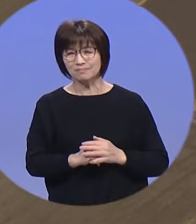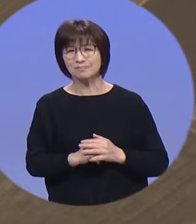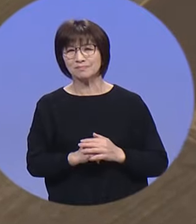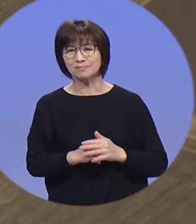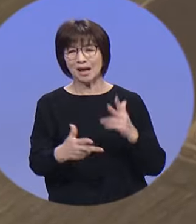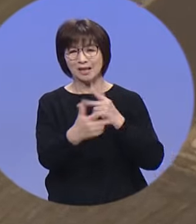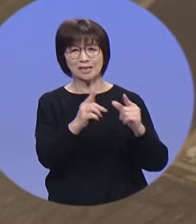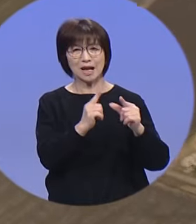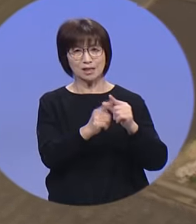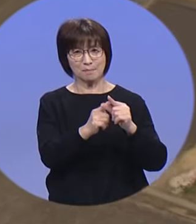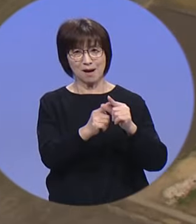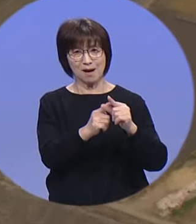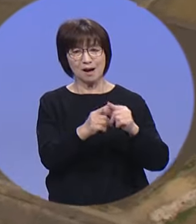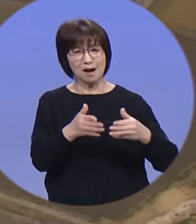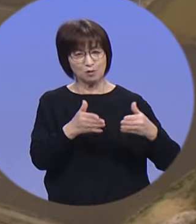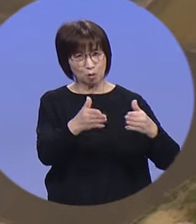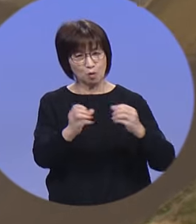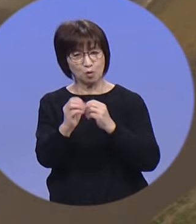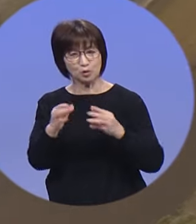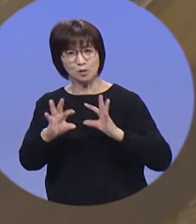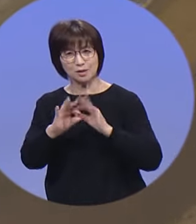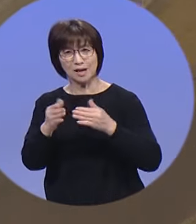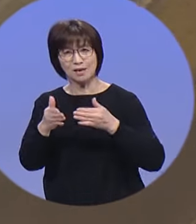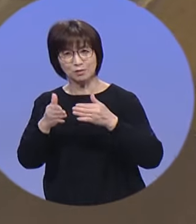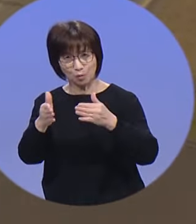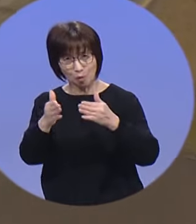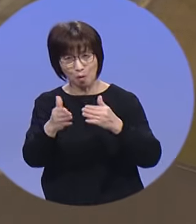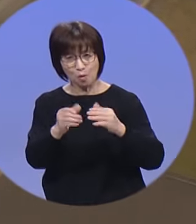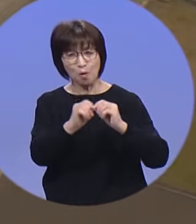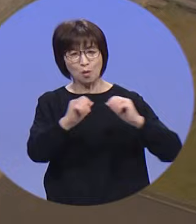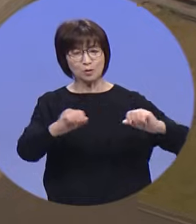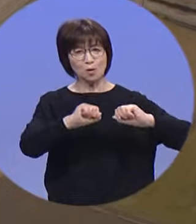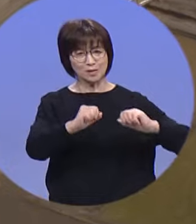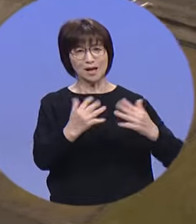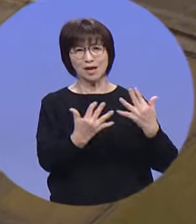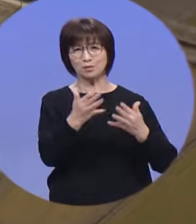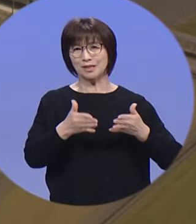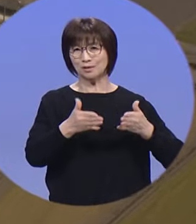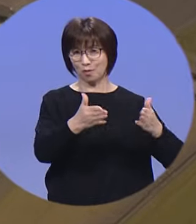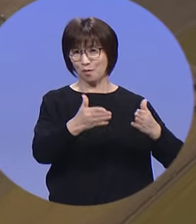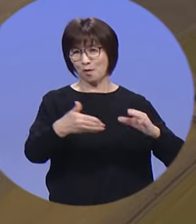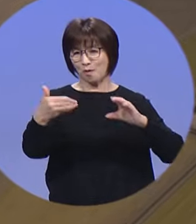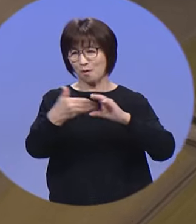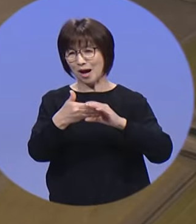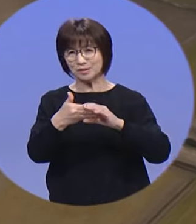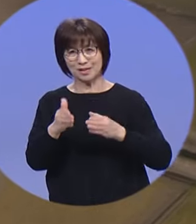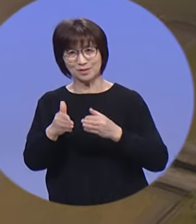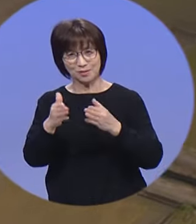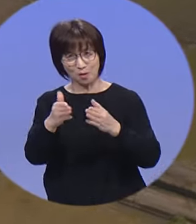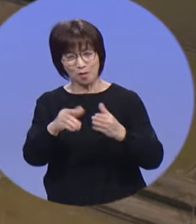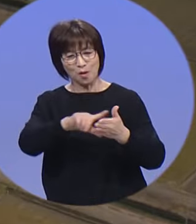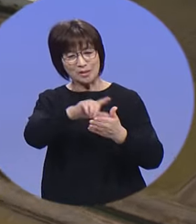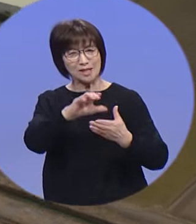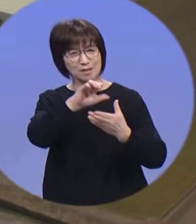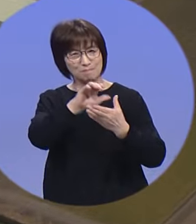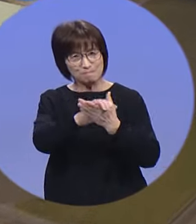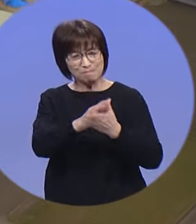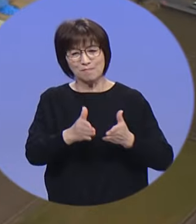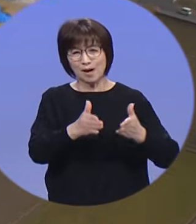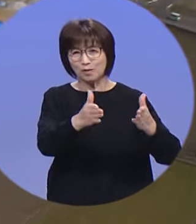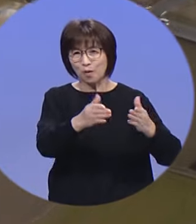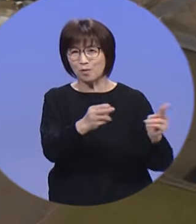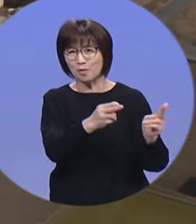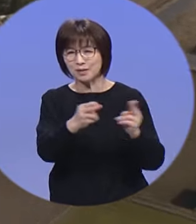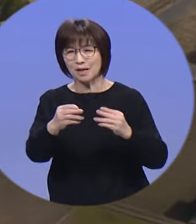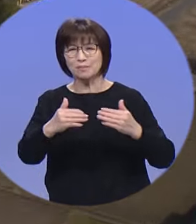北千葉道路のほか、銚子連絡道路や長生グリーンラインなどのアクセス道路、地域に密着した道路の